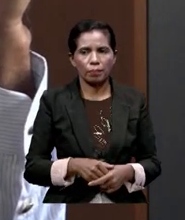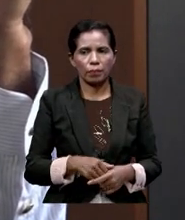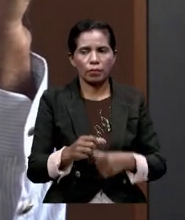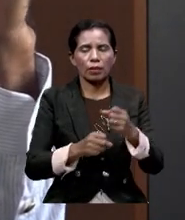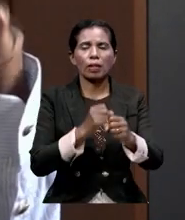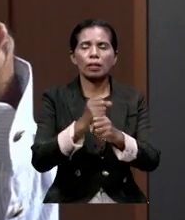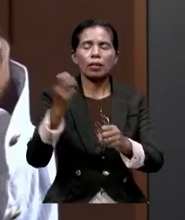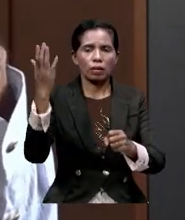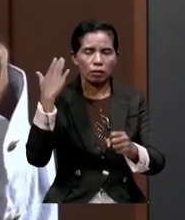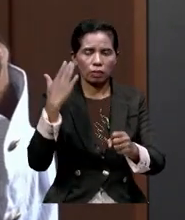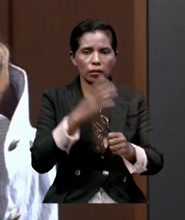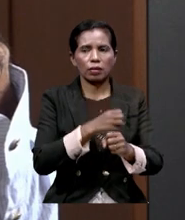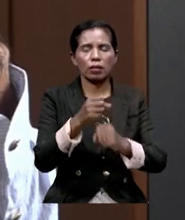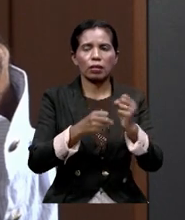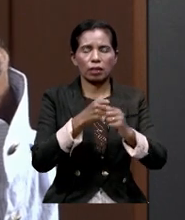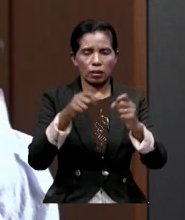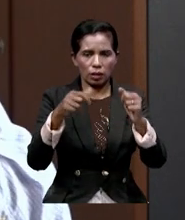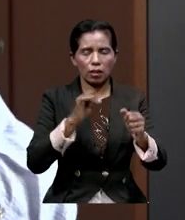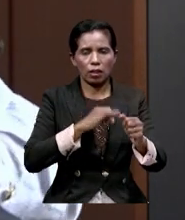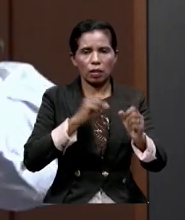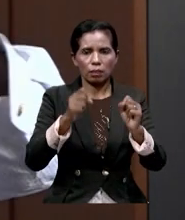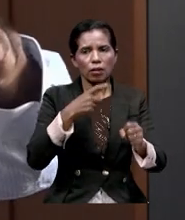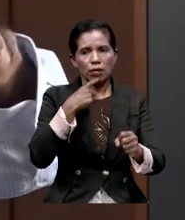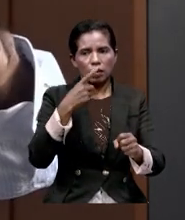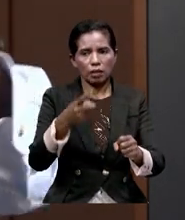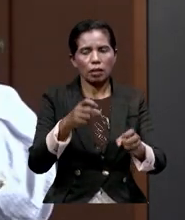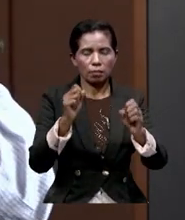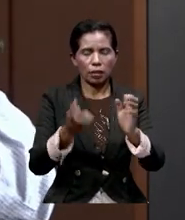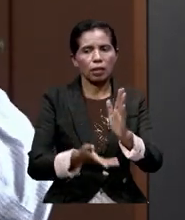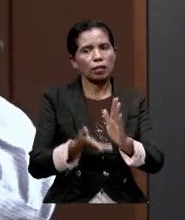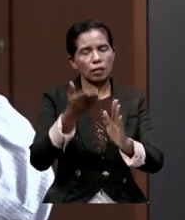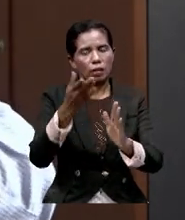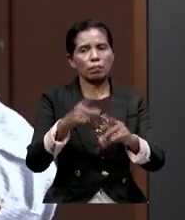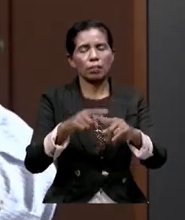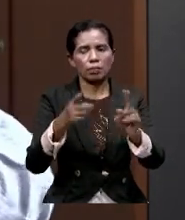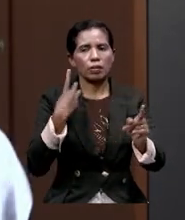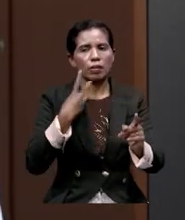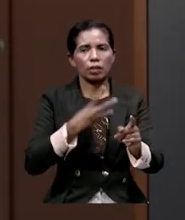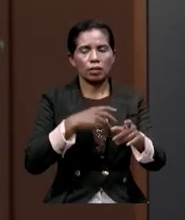kotu mas tina ini ha bele dehan ita bele sae mabe ita bele